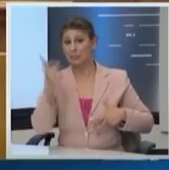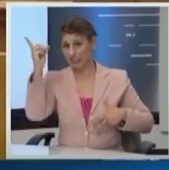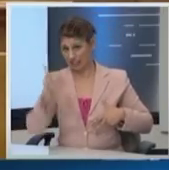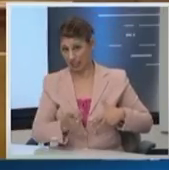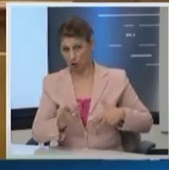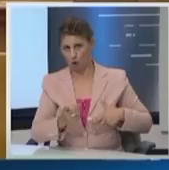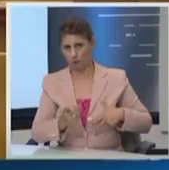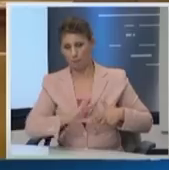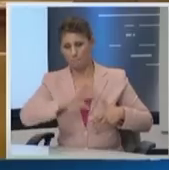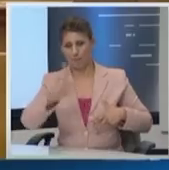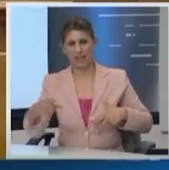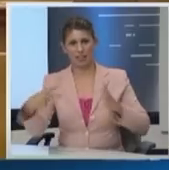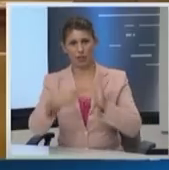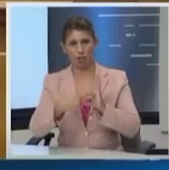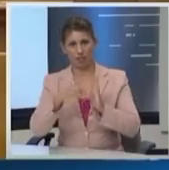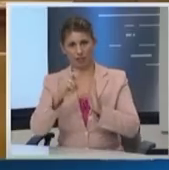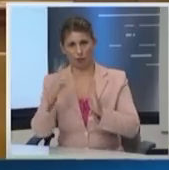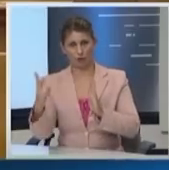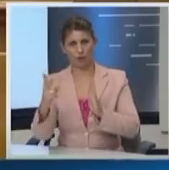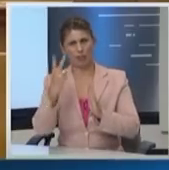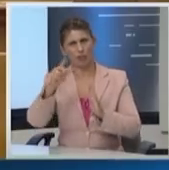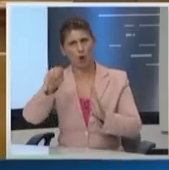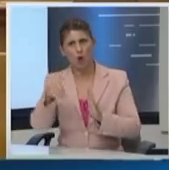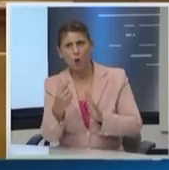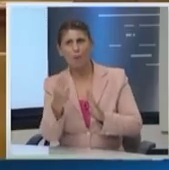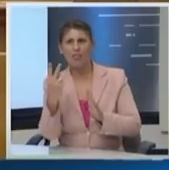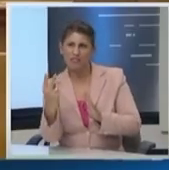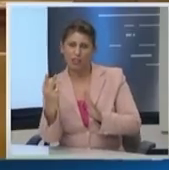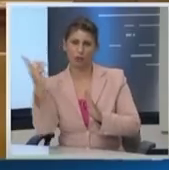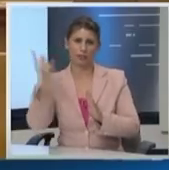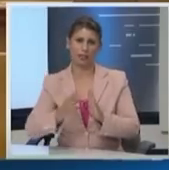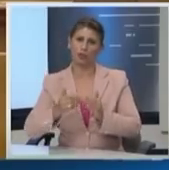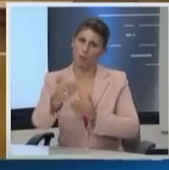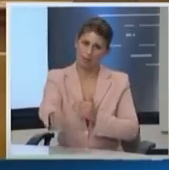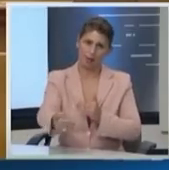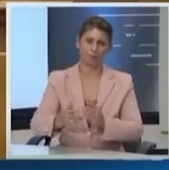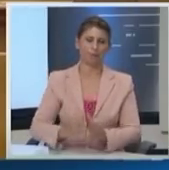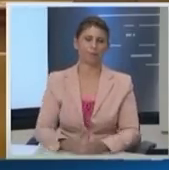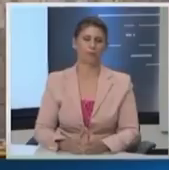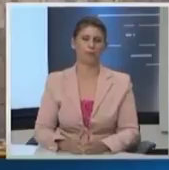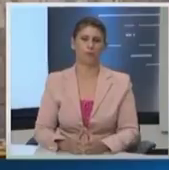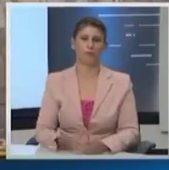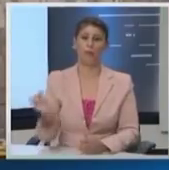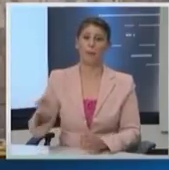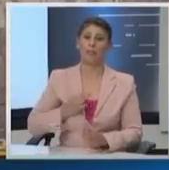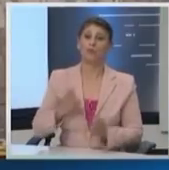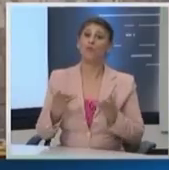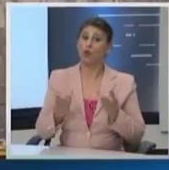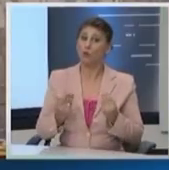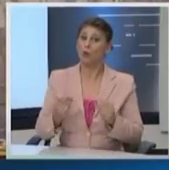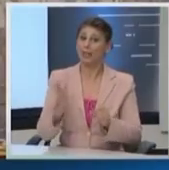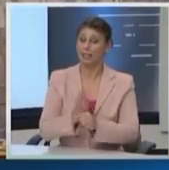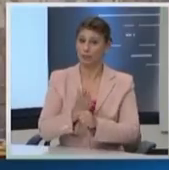3,5% μέχρι το 2022 και 2,2% στη συνέχεια. Μας είπε πόσο